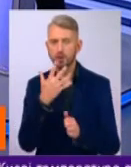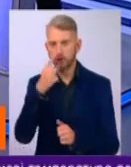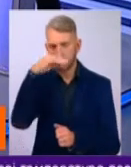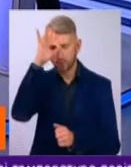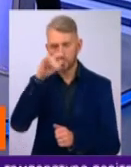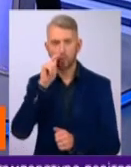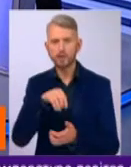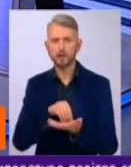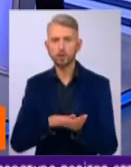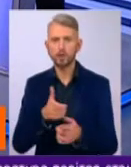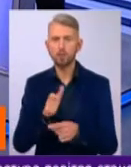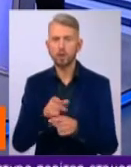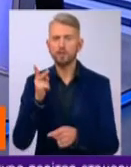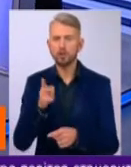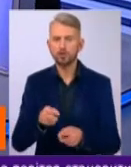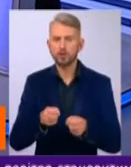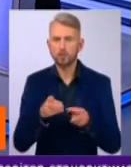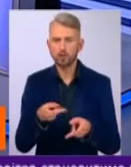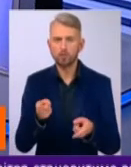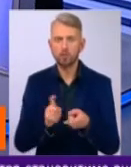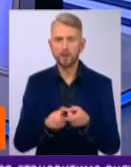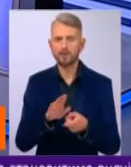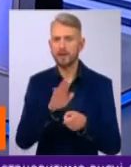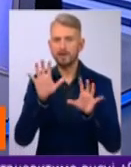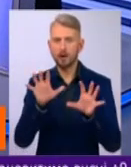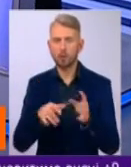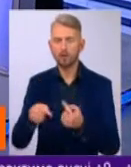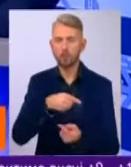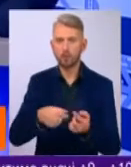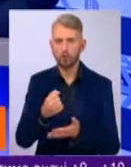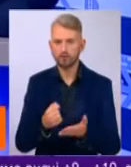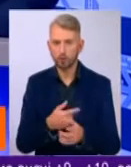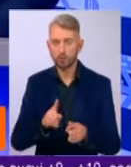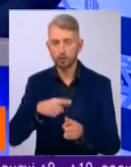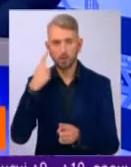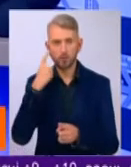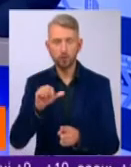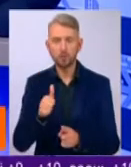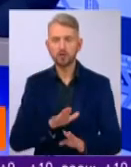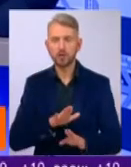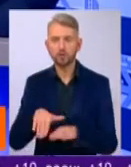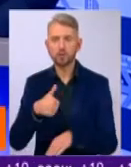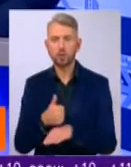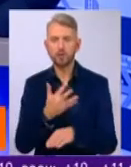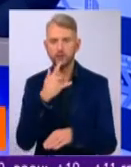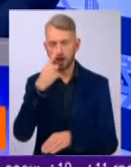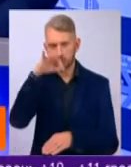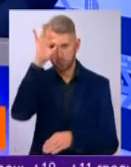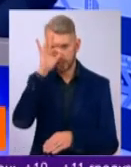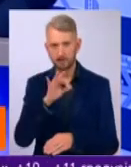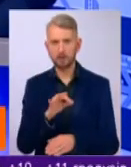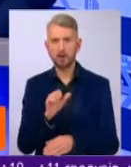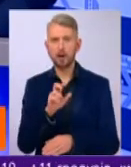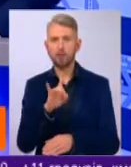України зареєструвала понад 2000 злочинів, пов'язаних із незаконним обігом зброї. Про це повідомив перший заступник голови Національної поліції